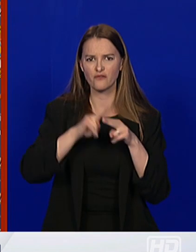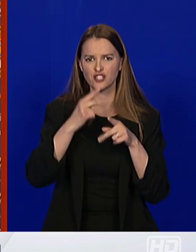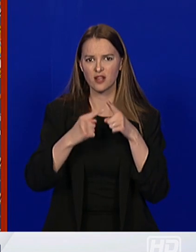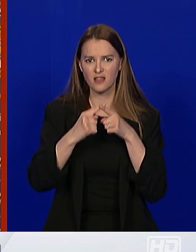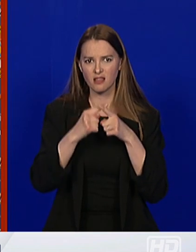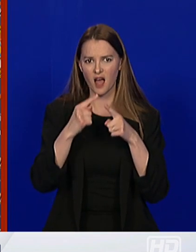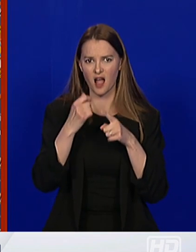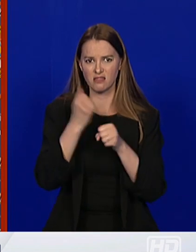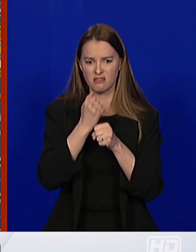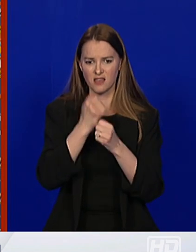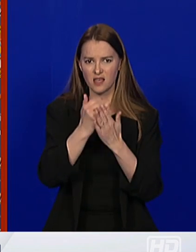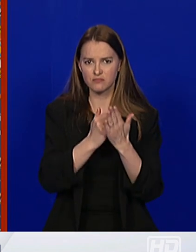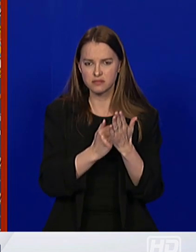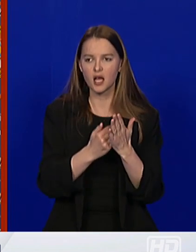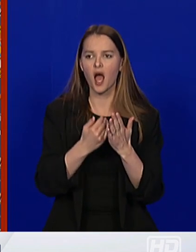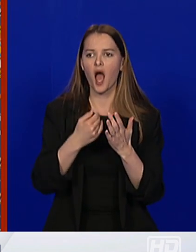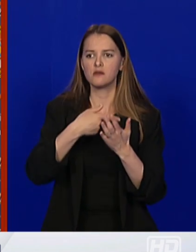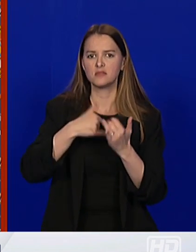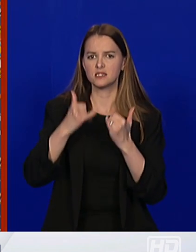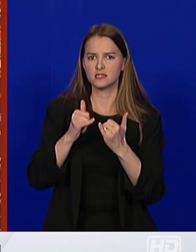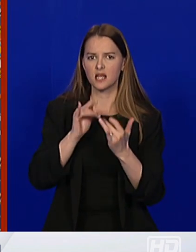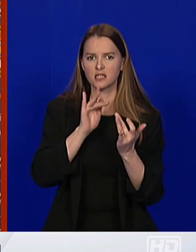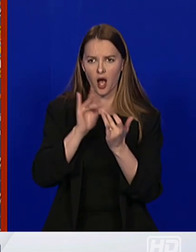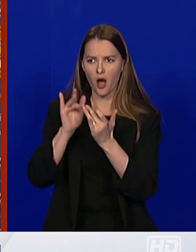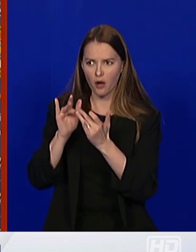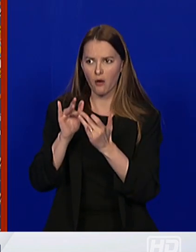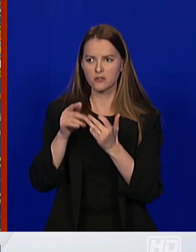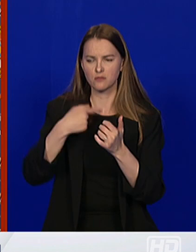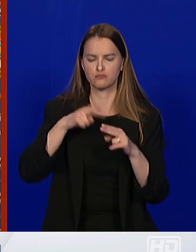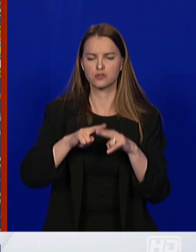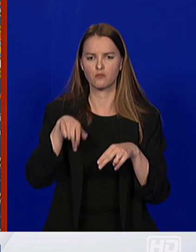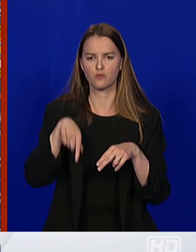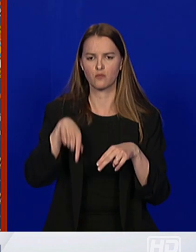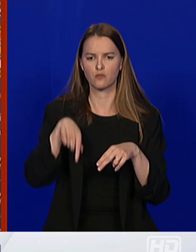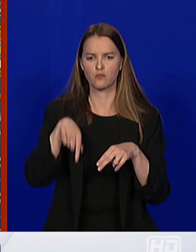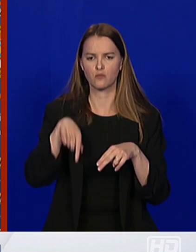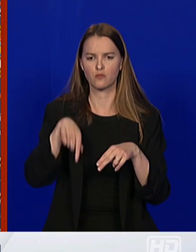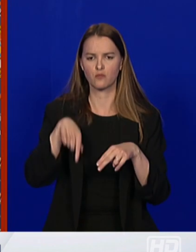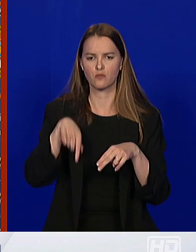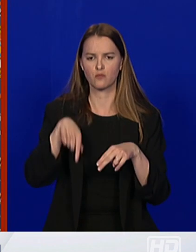tome se radi, mi smo u kontaktu s njima i napravit ćemo to.